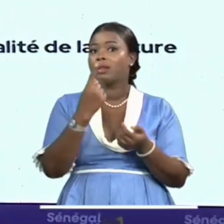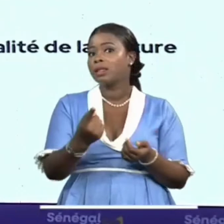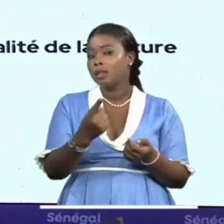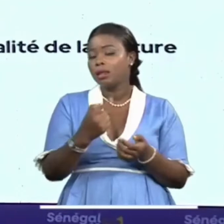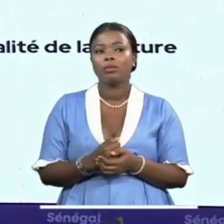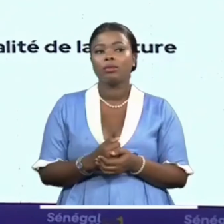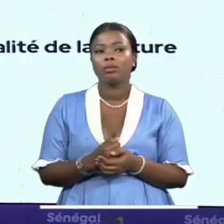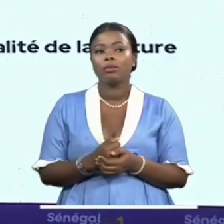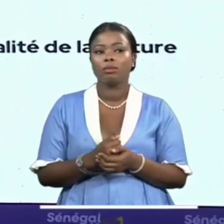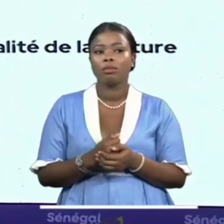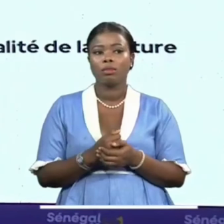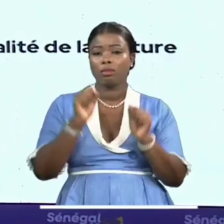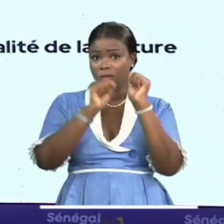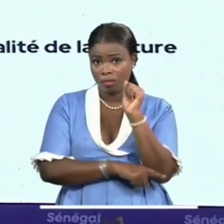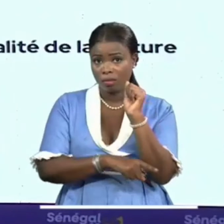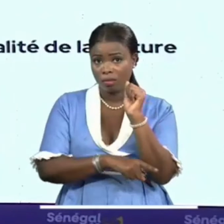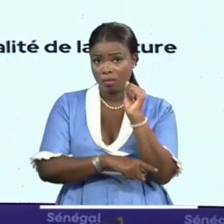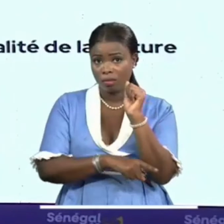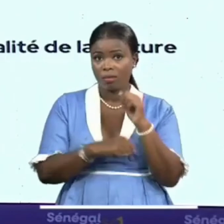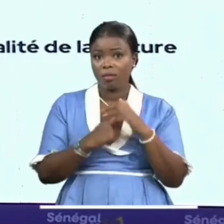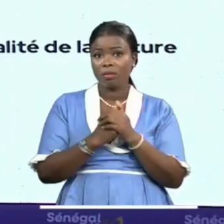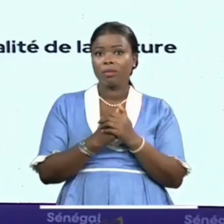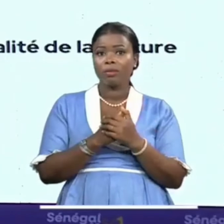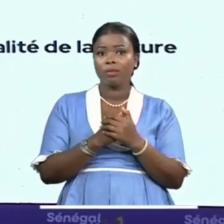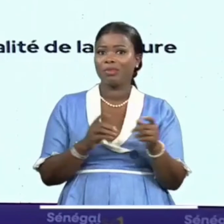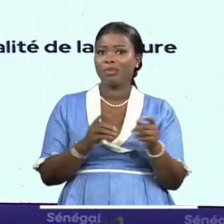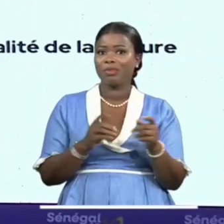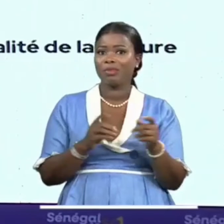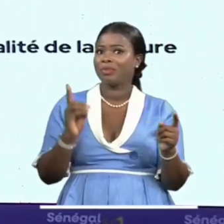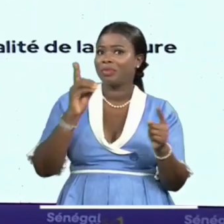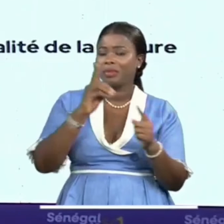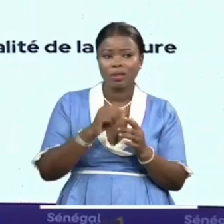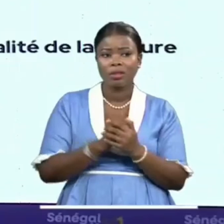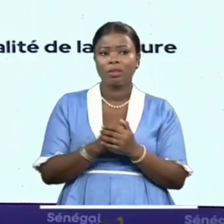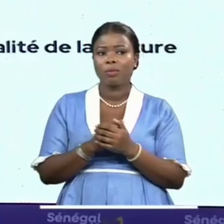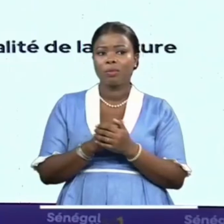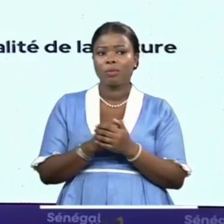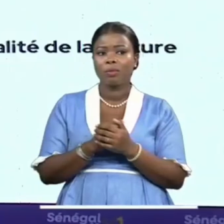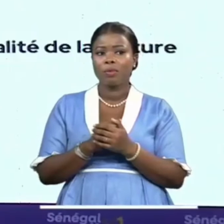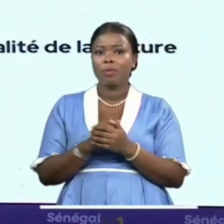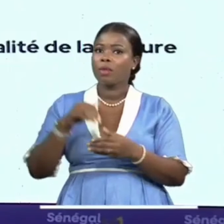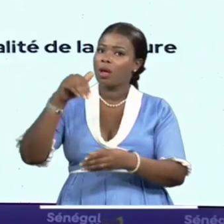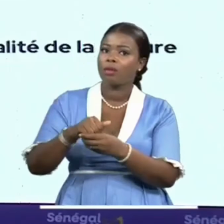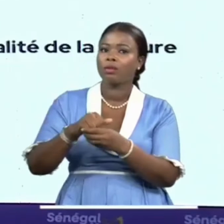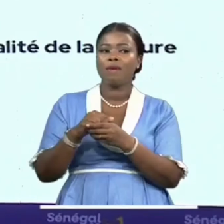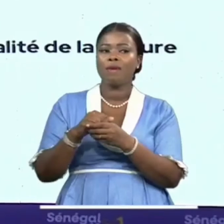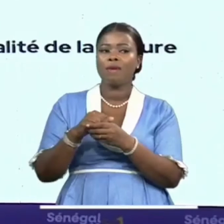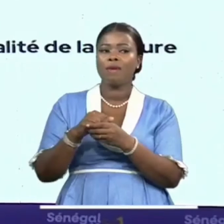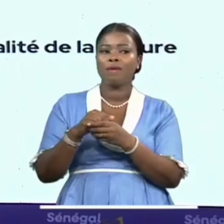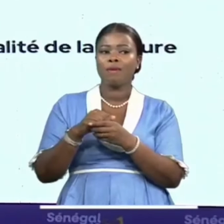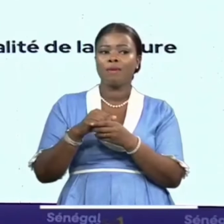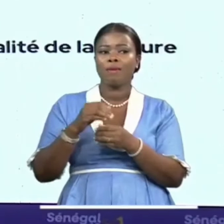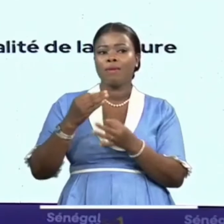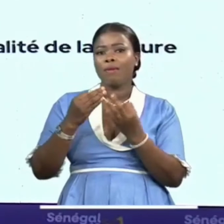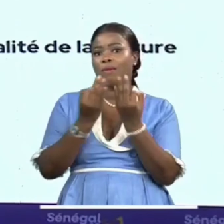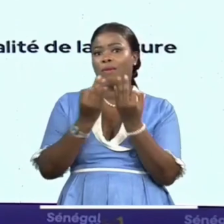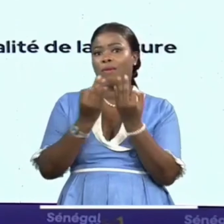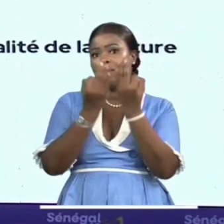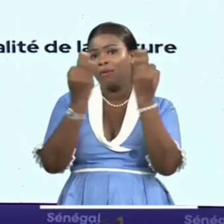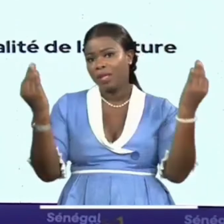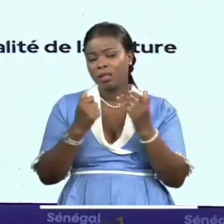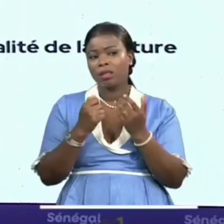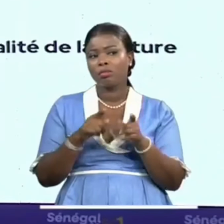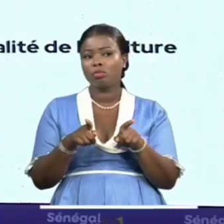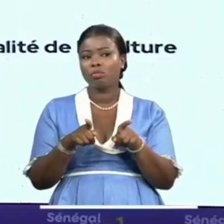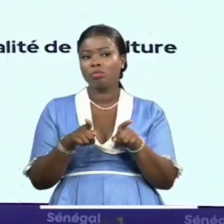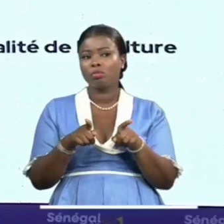Sénégal a déjà engagé ce qu'on appelle la fenêtre d'opportunités économique depuis le